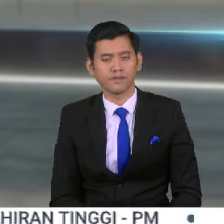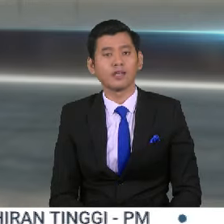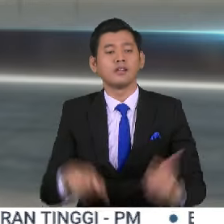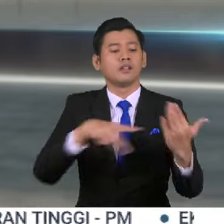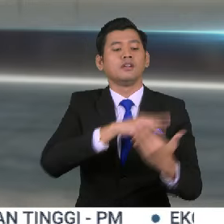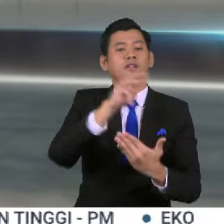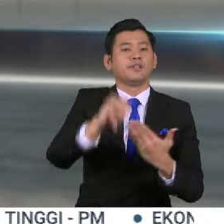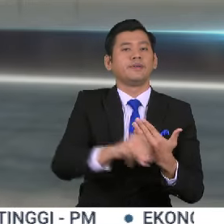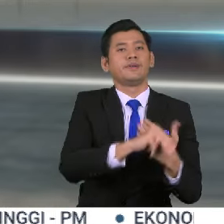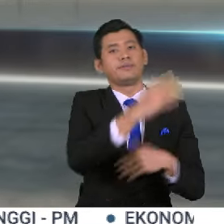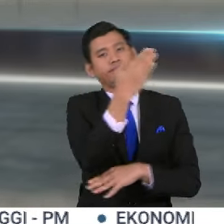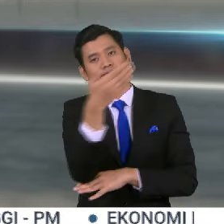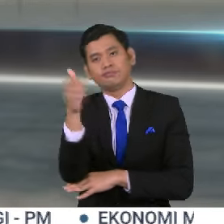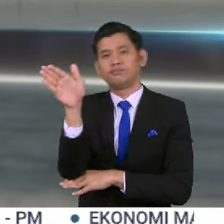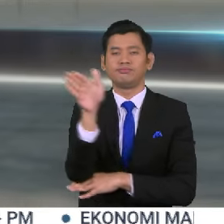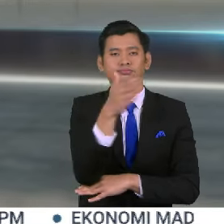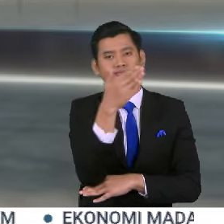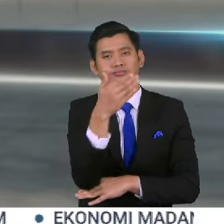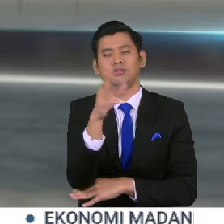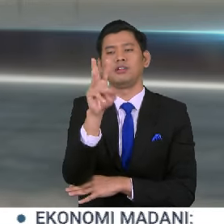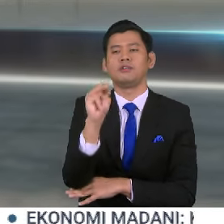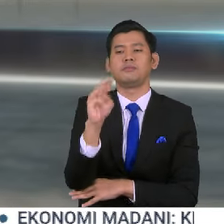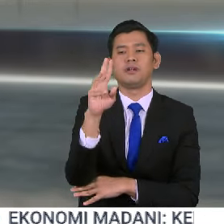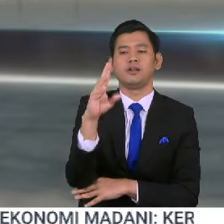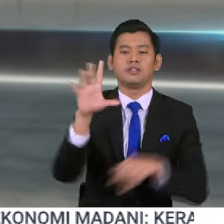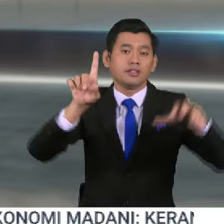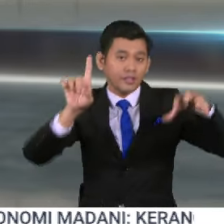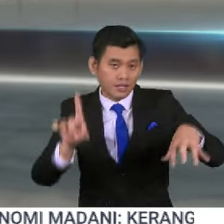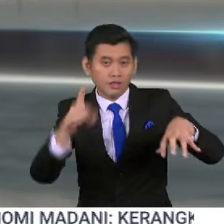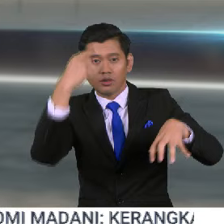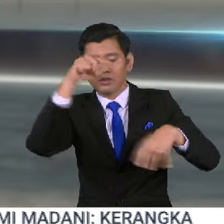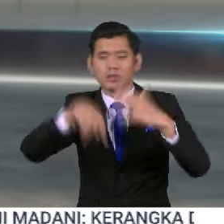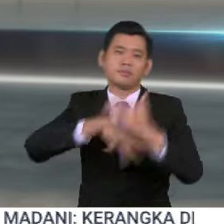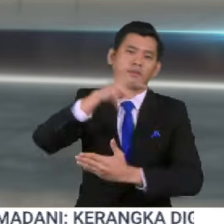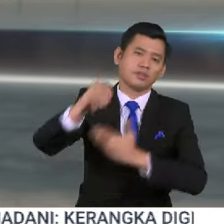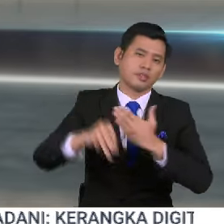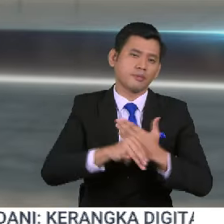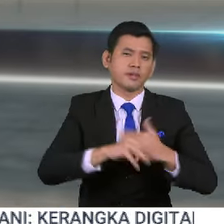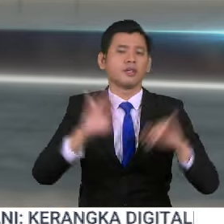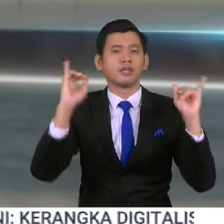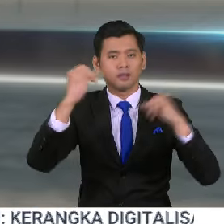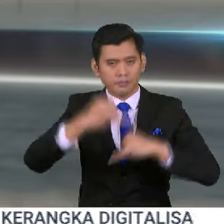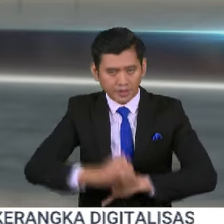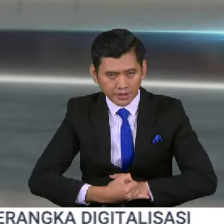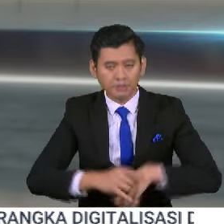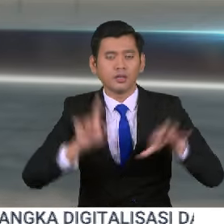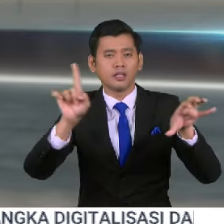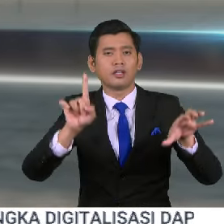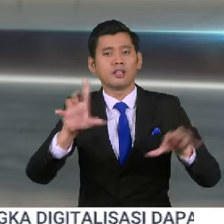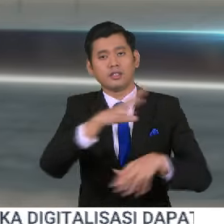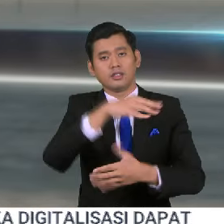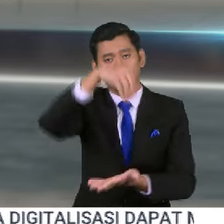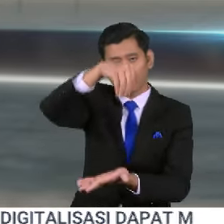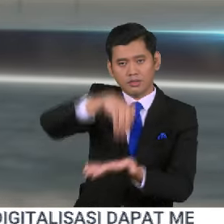program Kibar Madinah yaitu package menyempurnakan ibadah umrah dan kursus intensif bahasa Arab di University